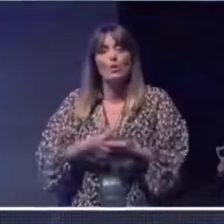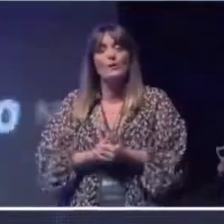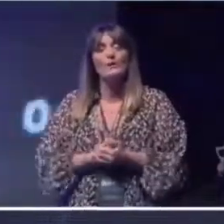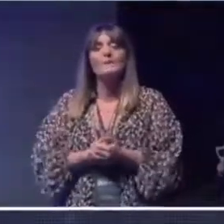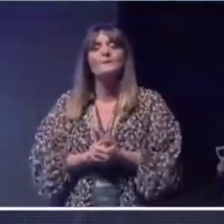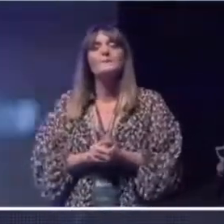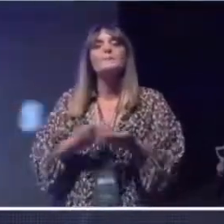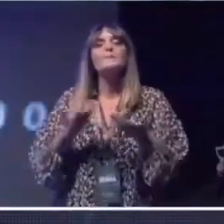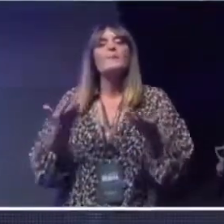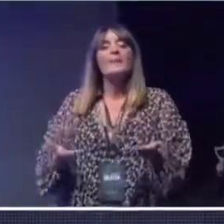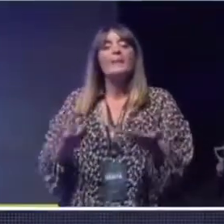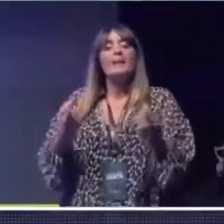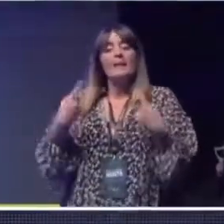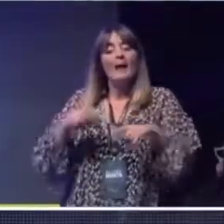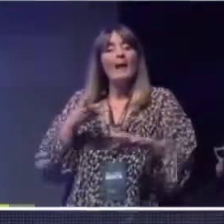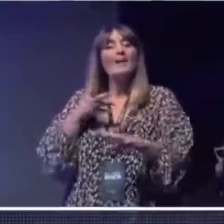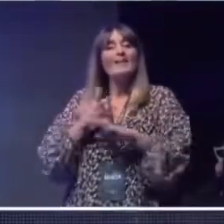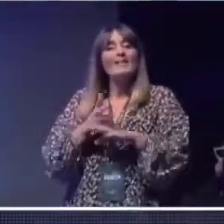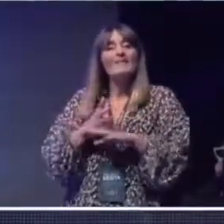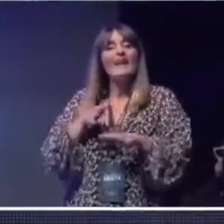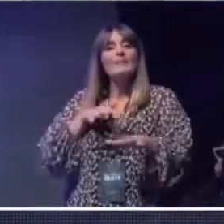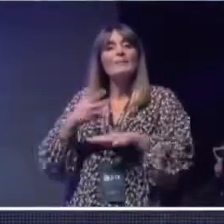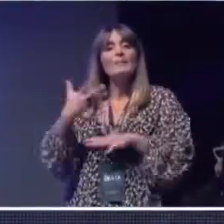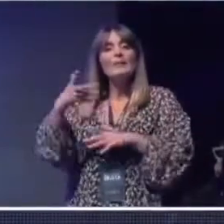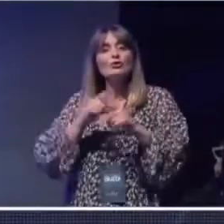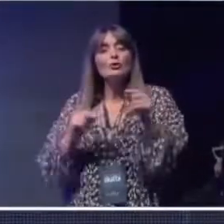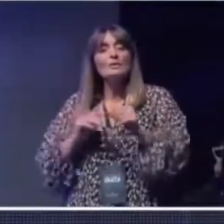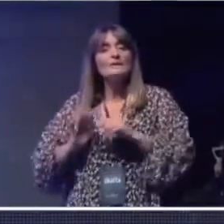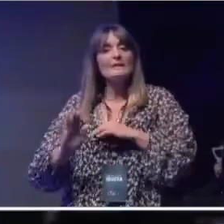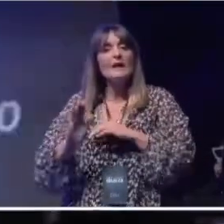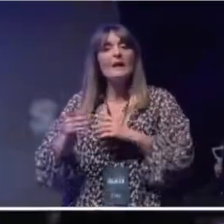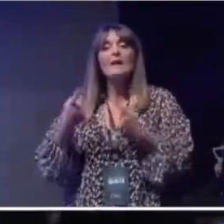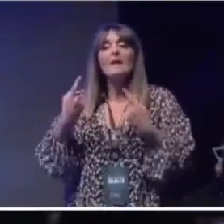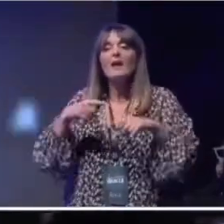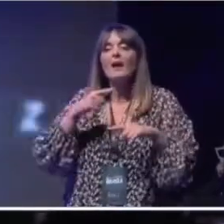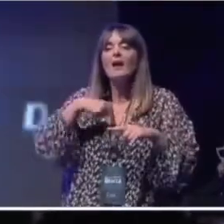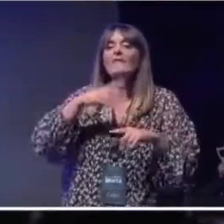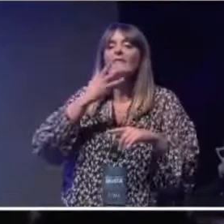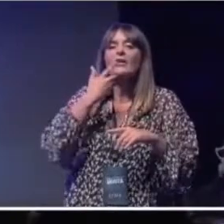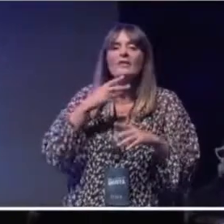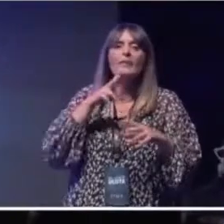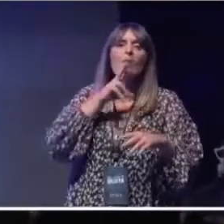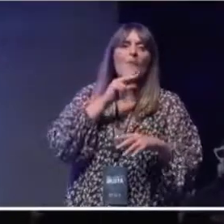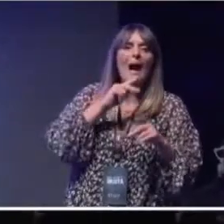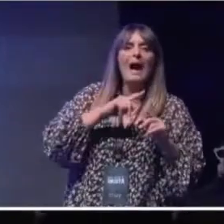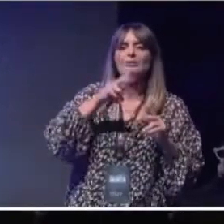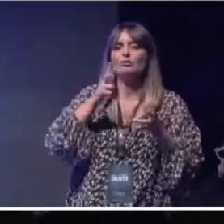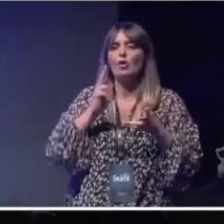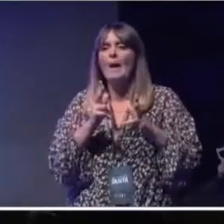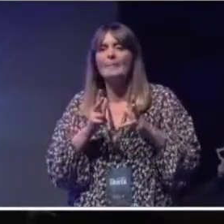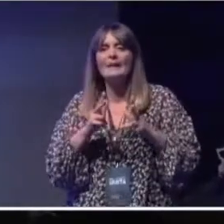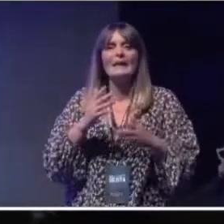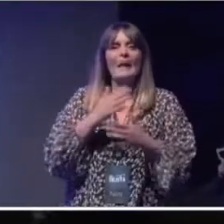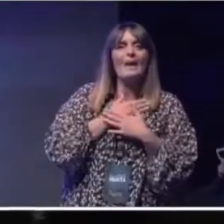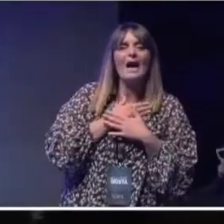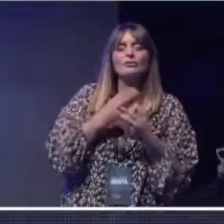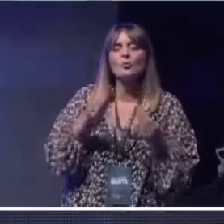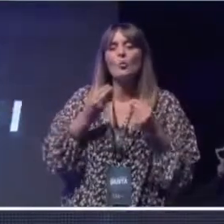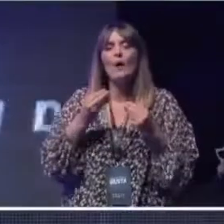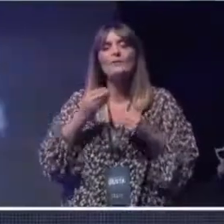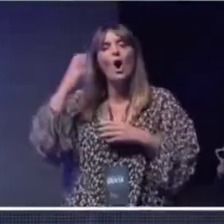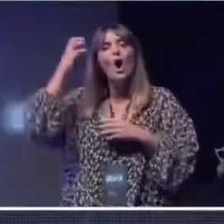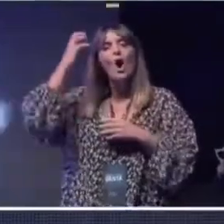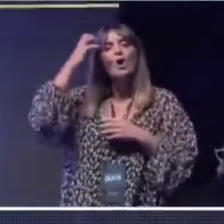fatto il Movimento 5 Stelle erano quelli che volevamo a marzo, ad aprile, a maggio, quando il governo dei